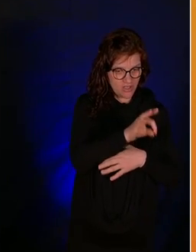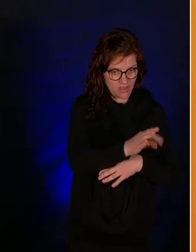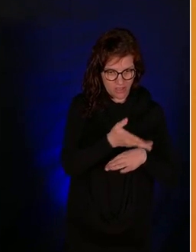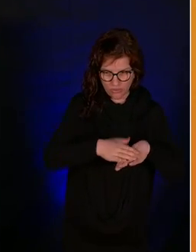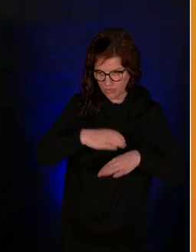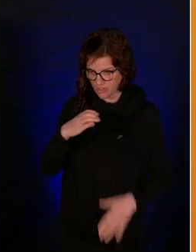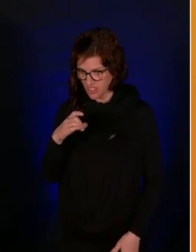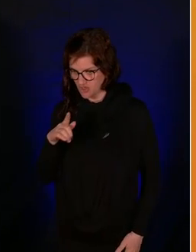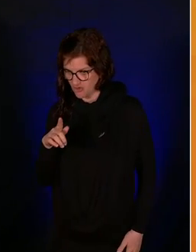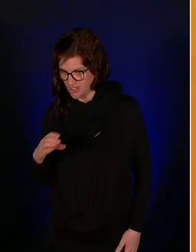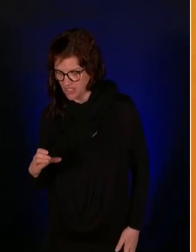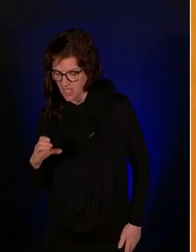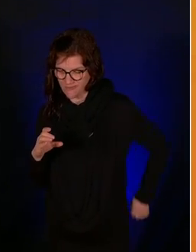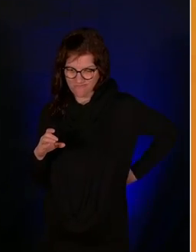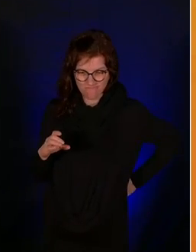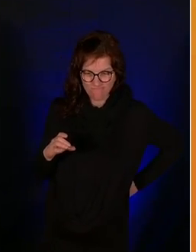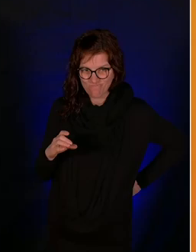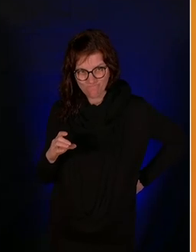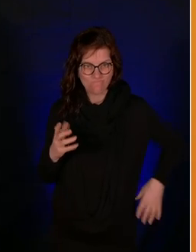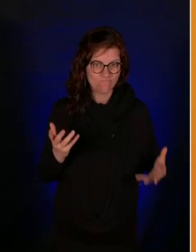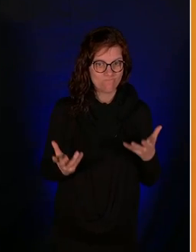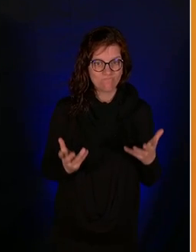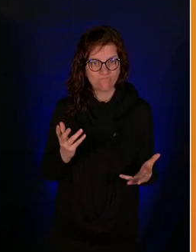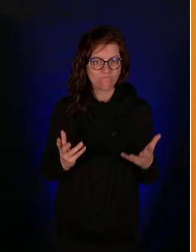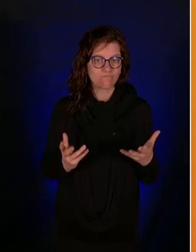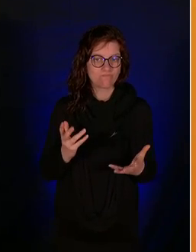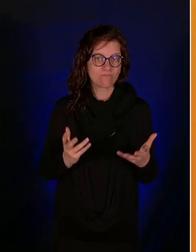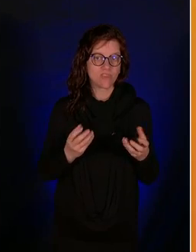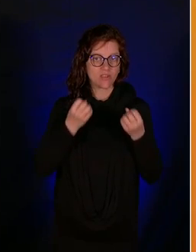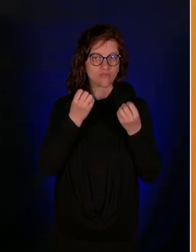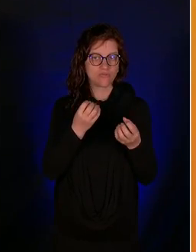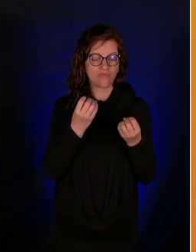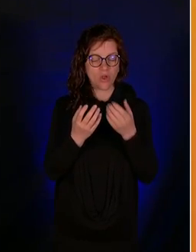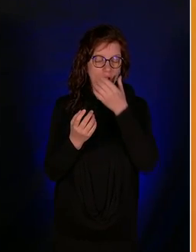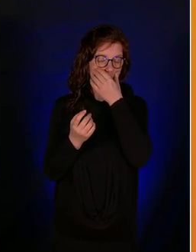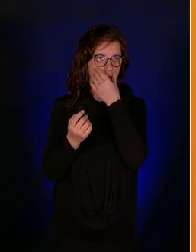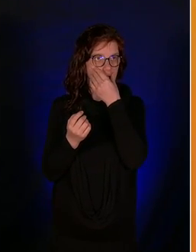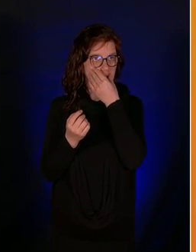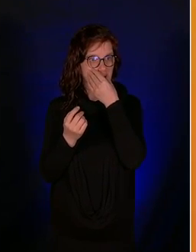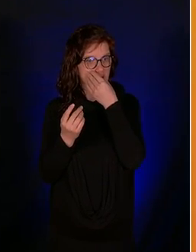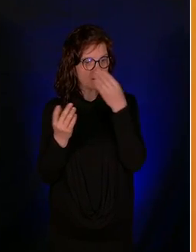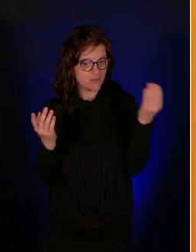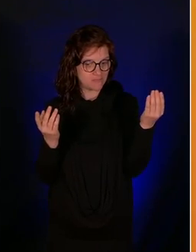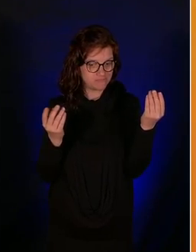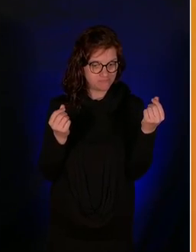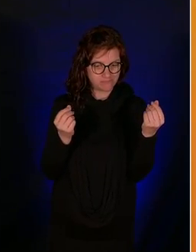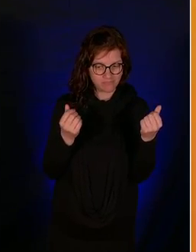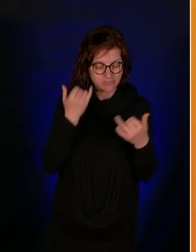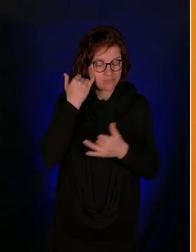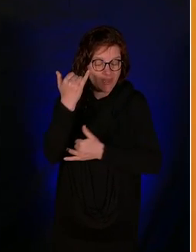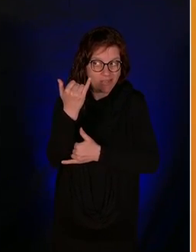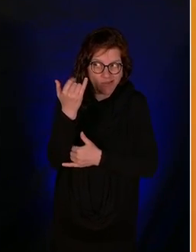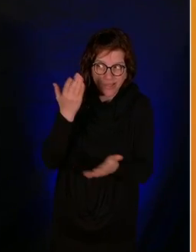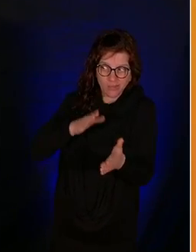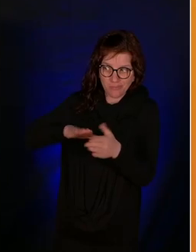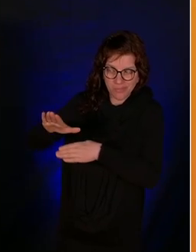retrouver à la CGC n'avaient souvent pas les idées de que pouvait proposer